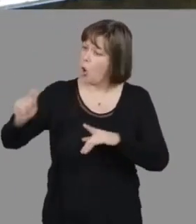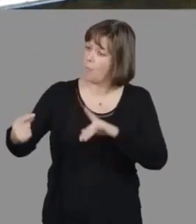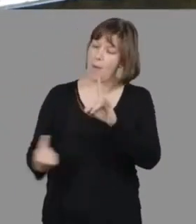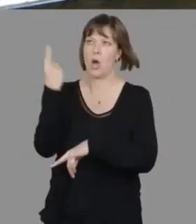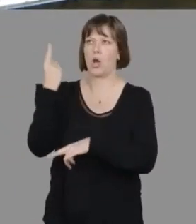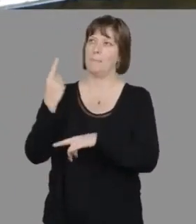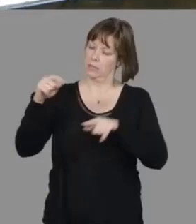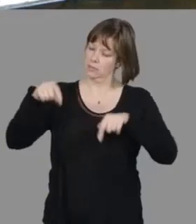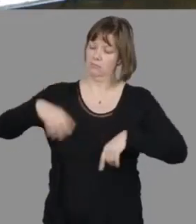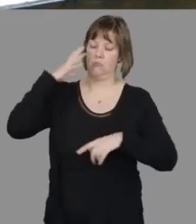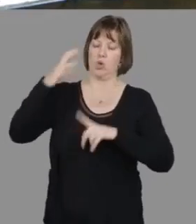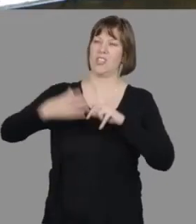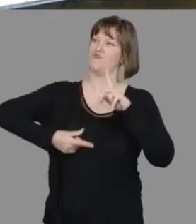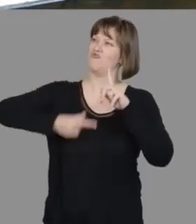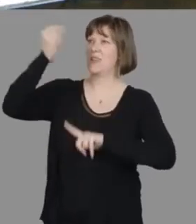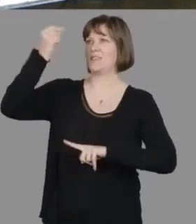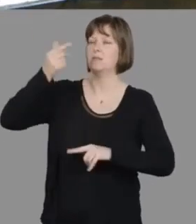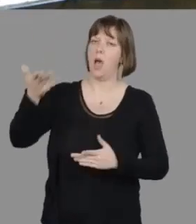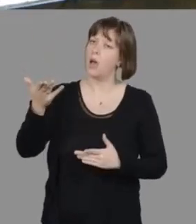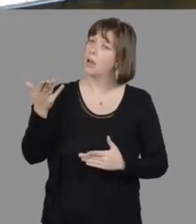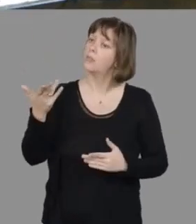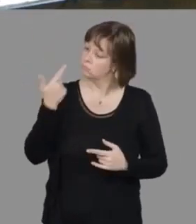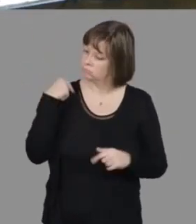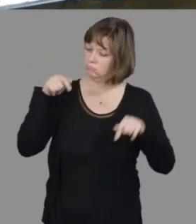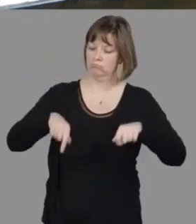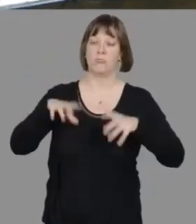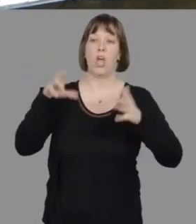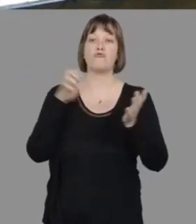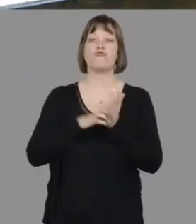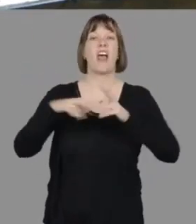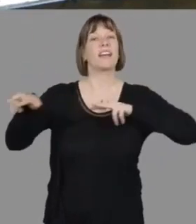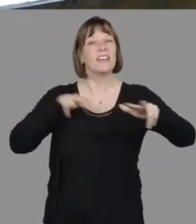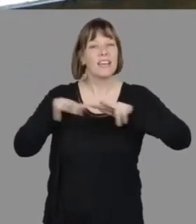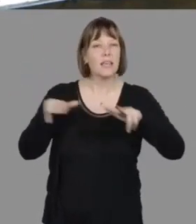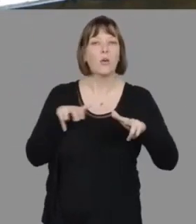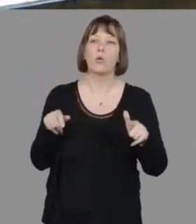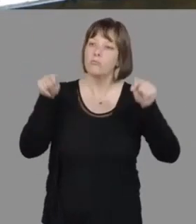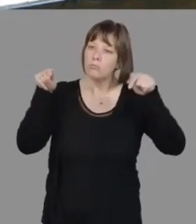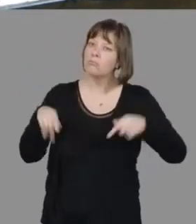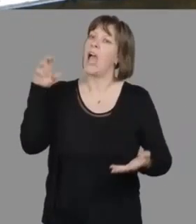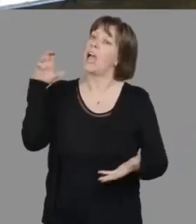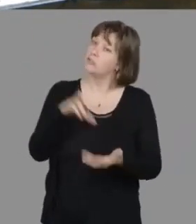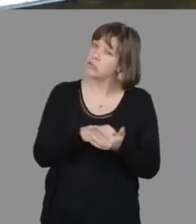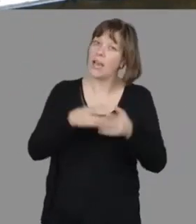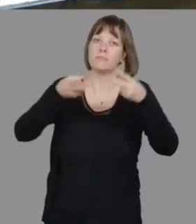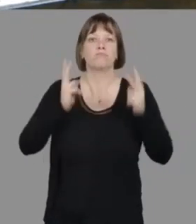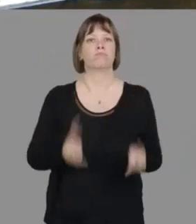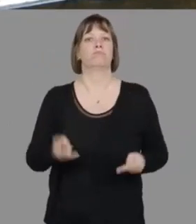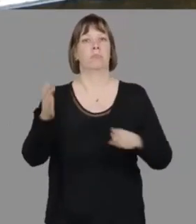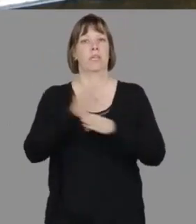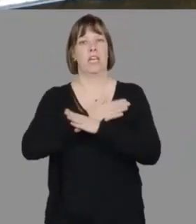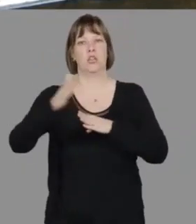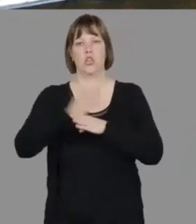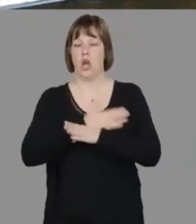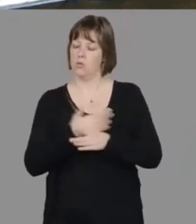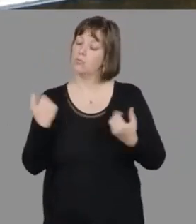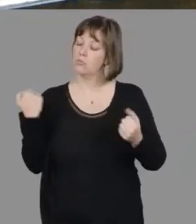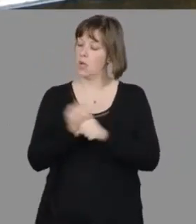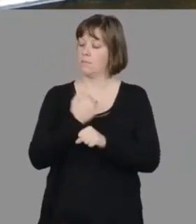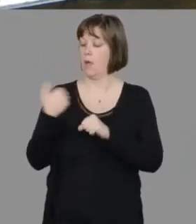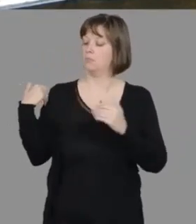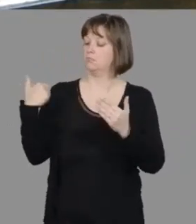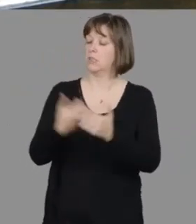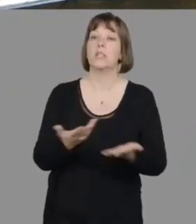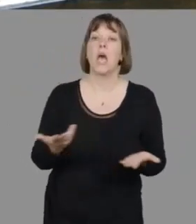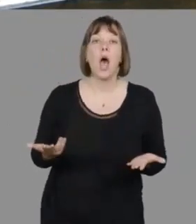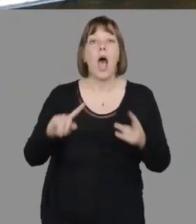Spitze, dass wir, diese Stadtregierung, dass diese Stadt die richtigen Entscheidungen getroffen hat und